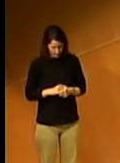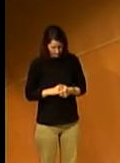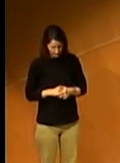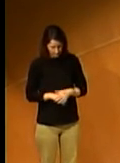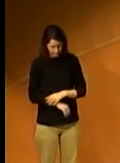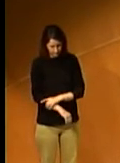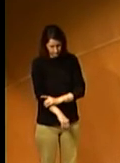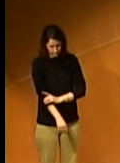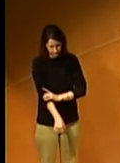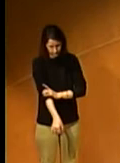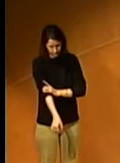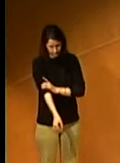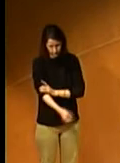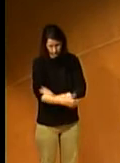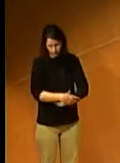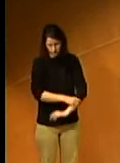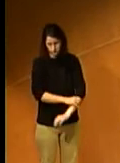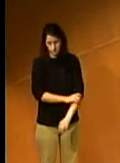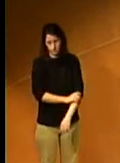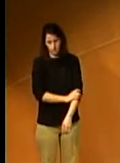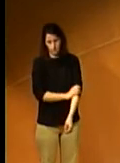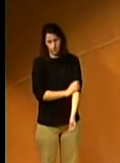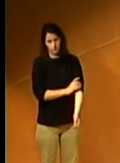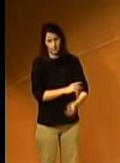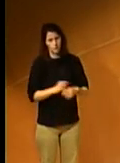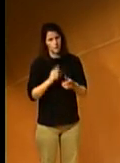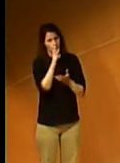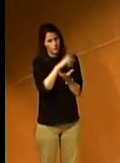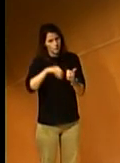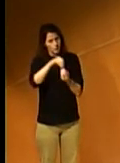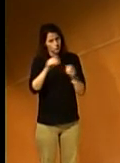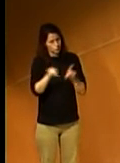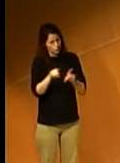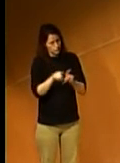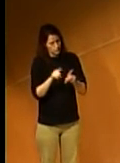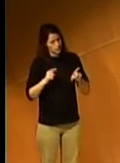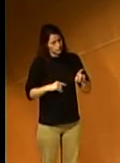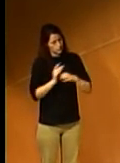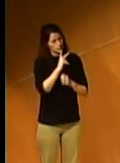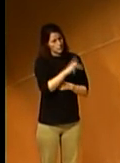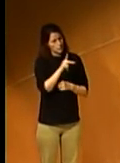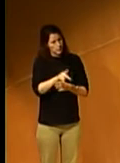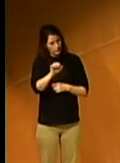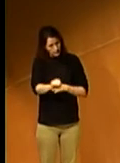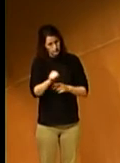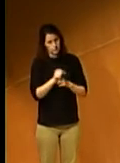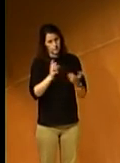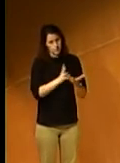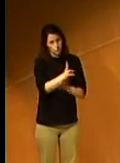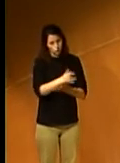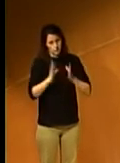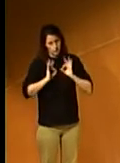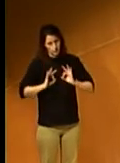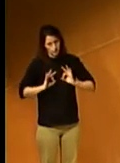Je voulais aussi dire que le projet personnalisé de scolarisation renforce les capacités cognitives et motrices des